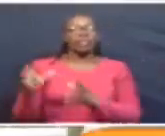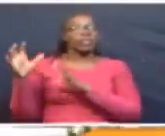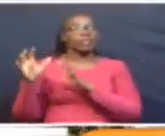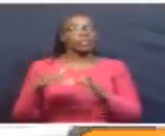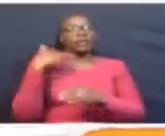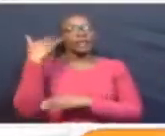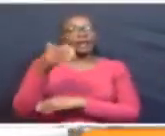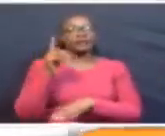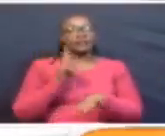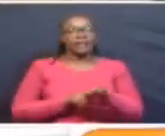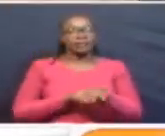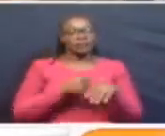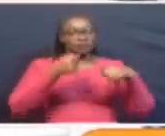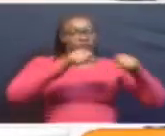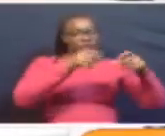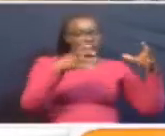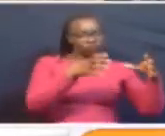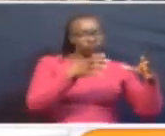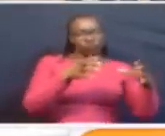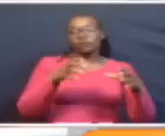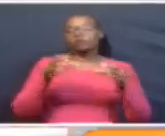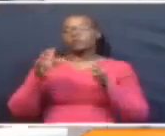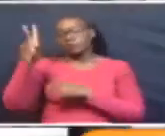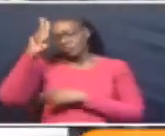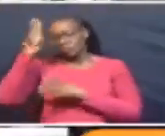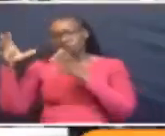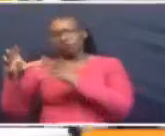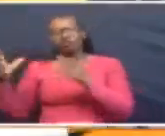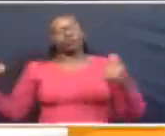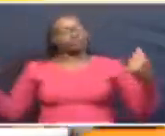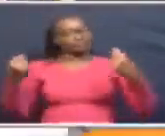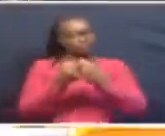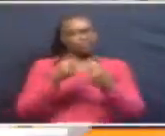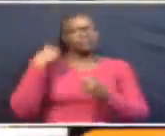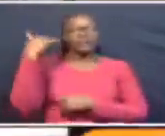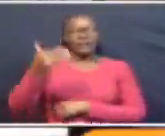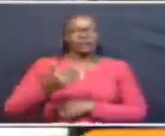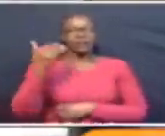kati ya wahudumu wa bodaboda na maafisa wa polisi. Sisi tuko na